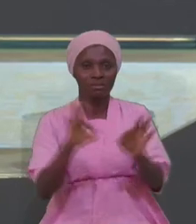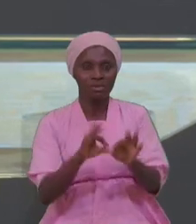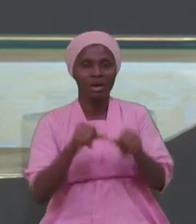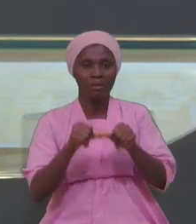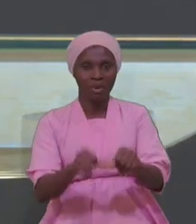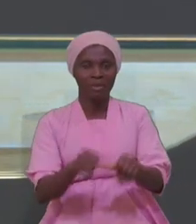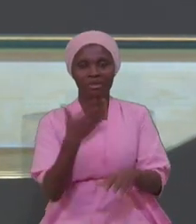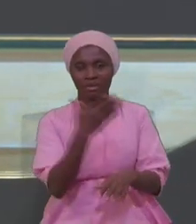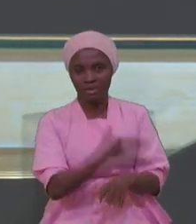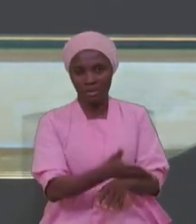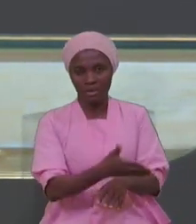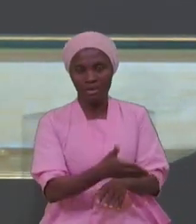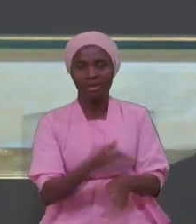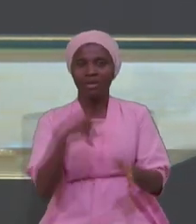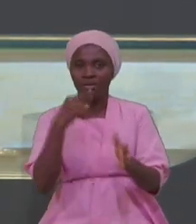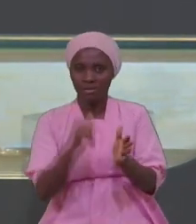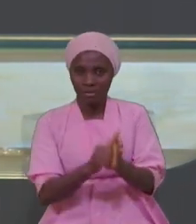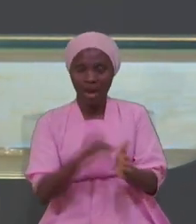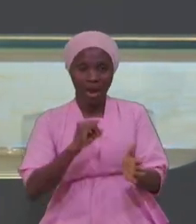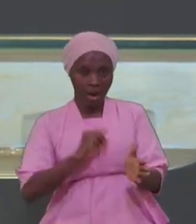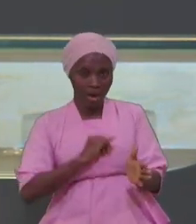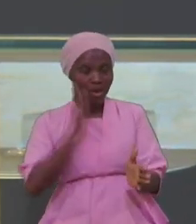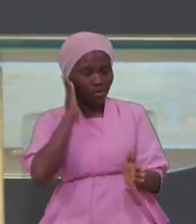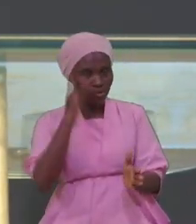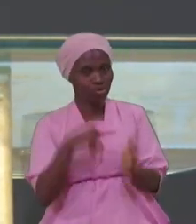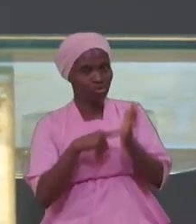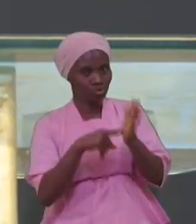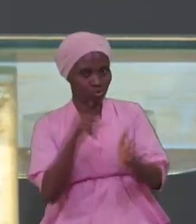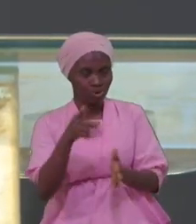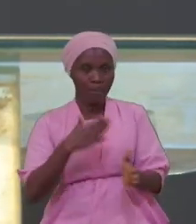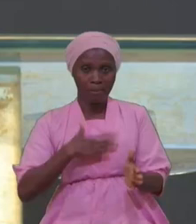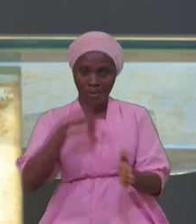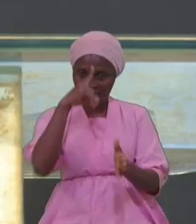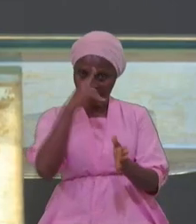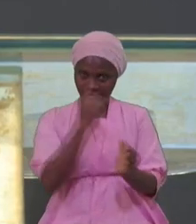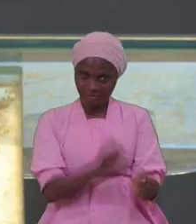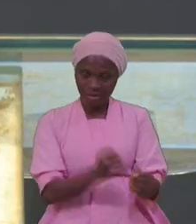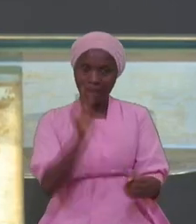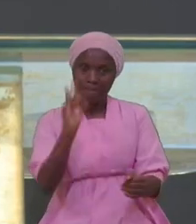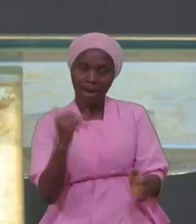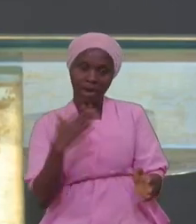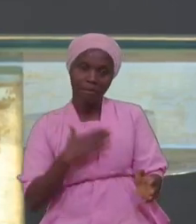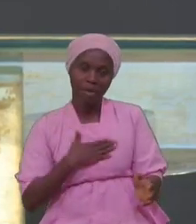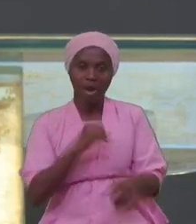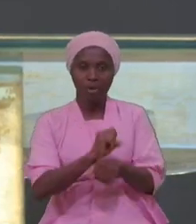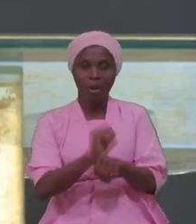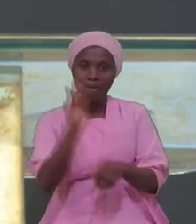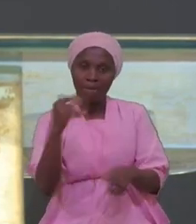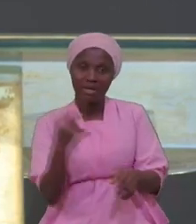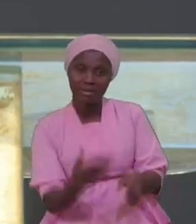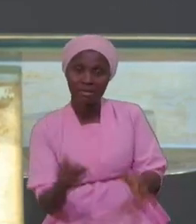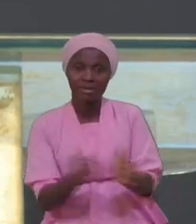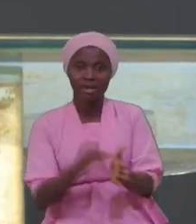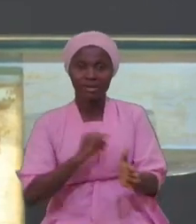est permanente là-bas. Que je te montrerai ma foi par mes œuvres, par ce que je fais.